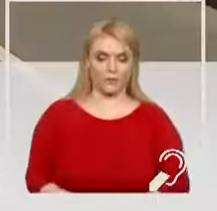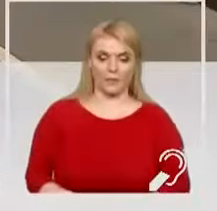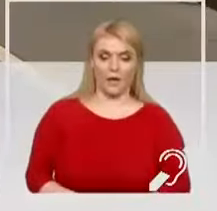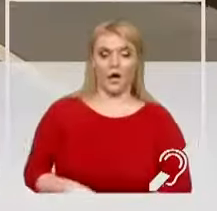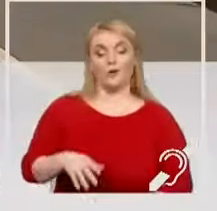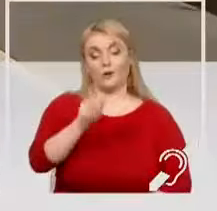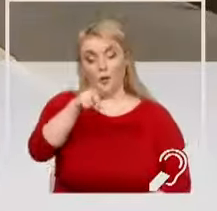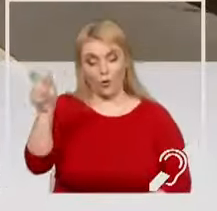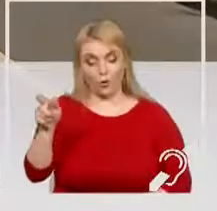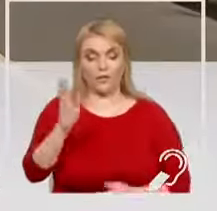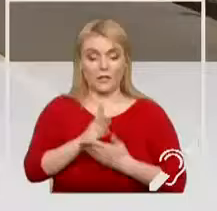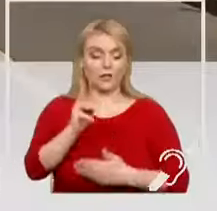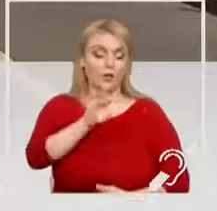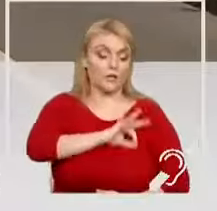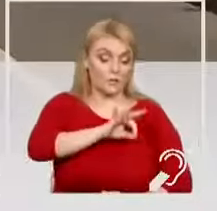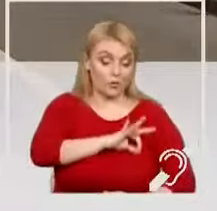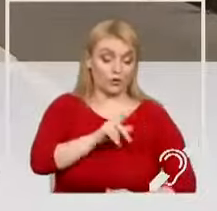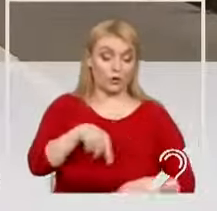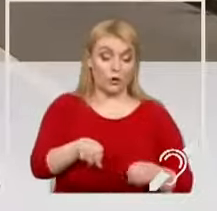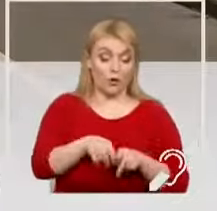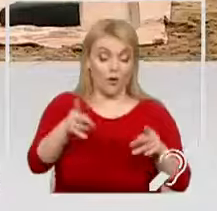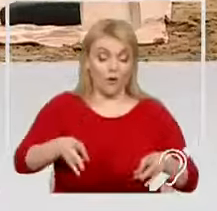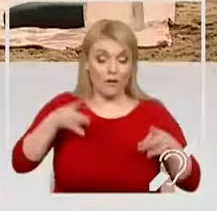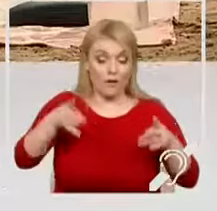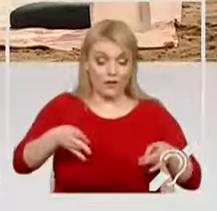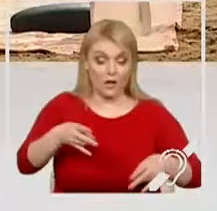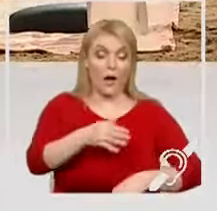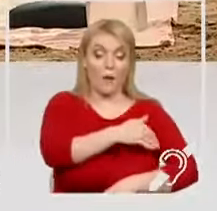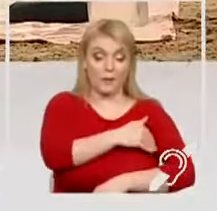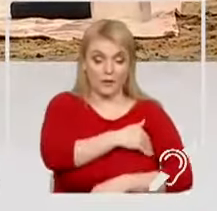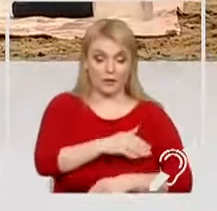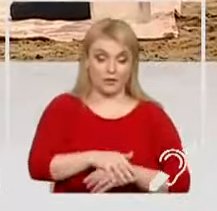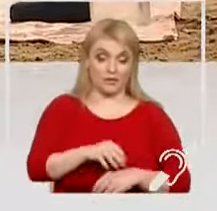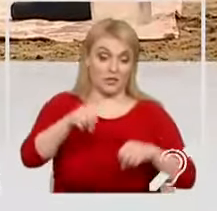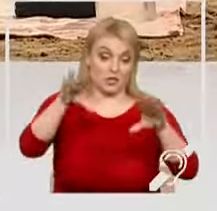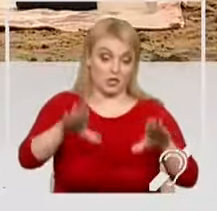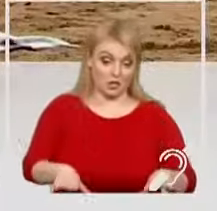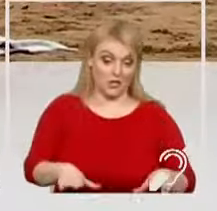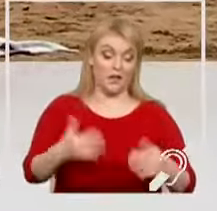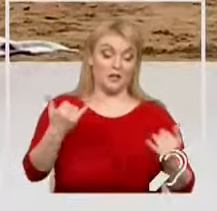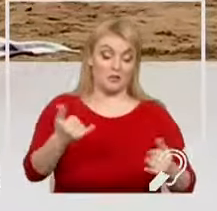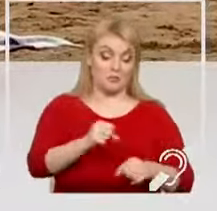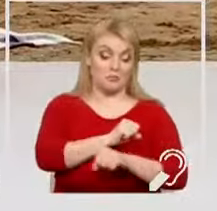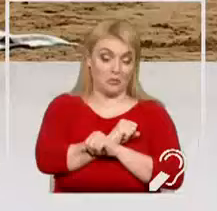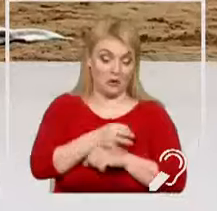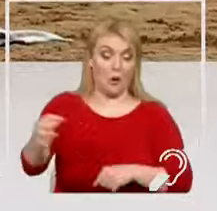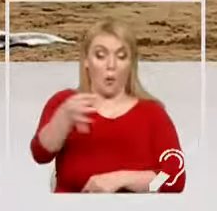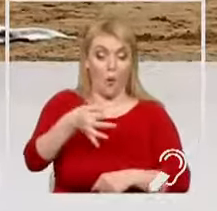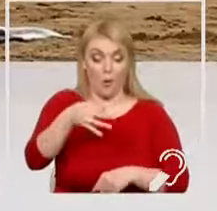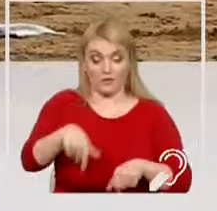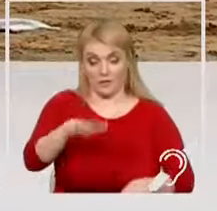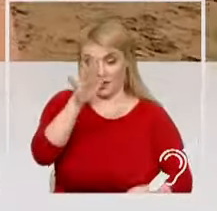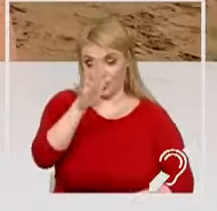Unii au profitat de temperaturile generoase și au decis să facă prima baie de soare din acest an pe plaja din Parcul Valea Morilor